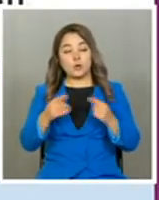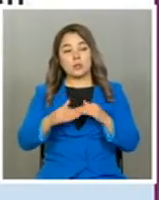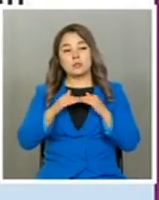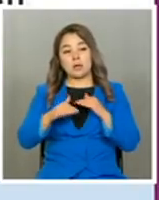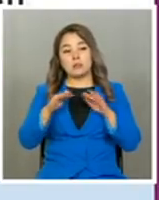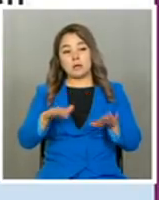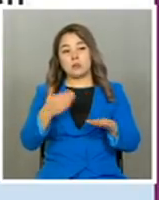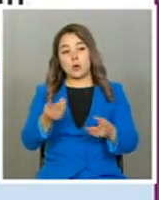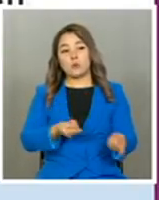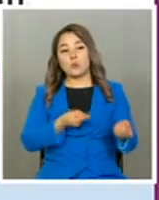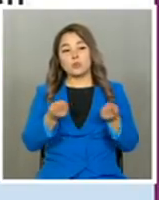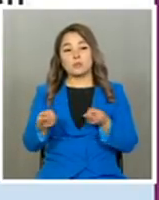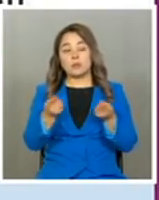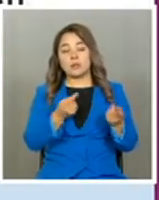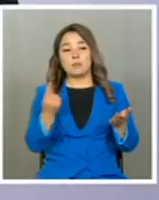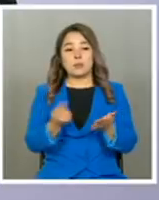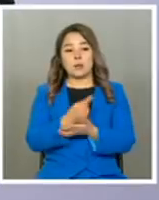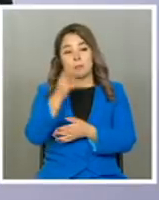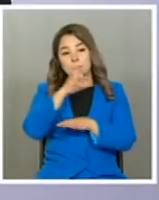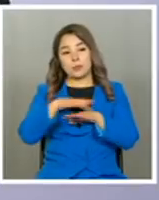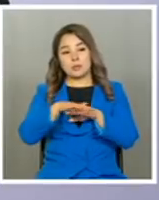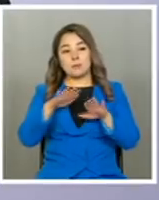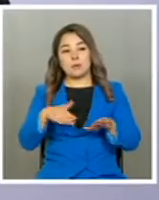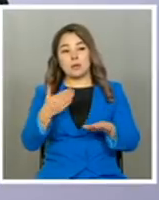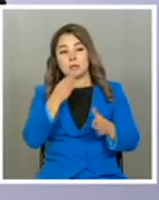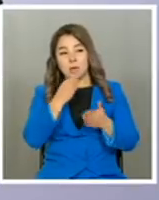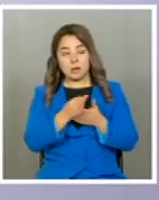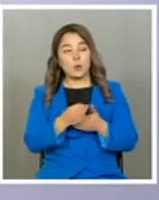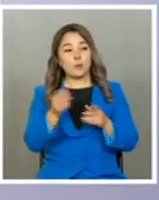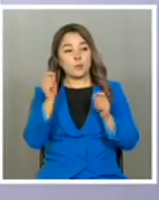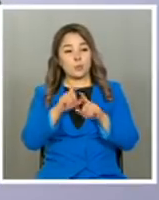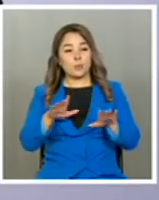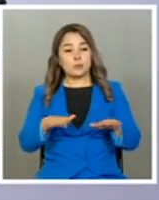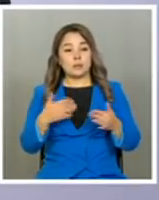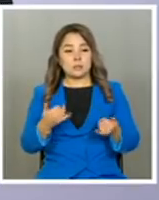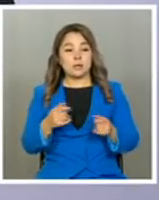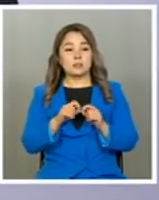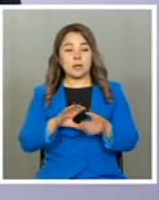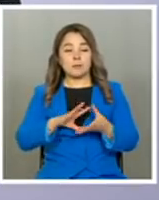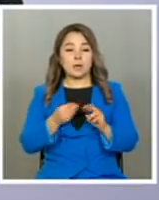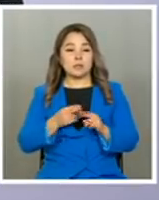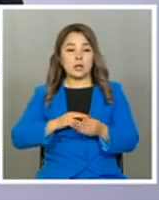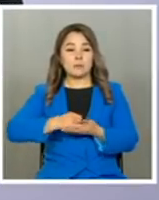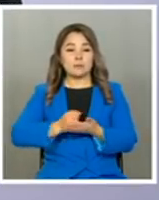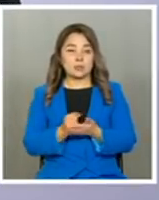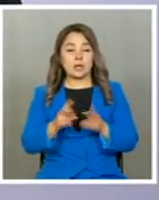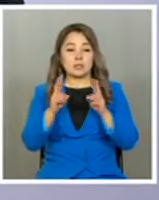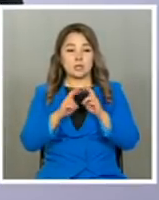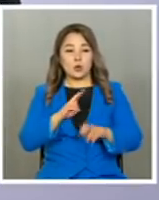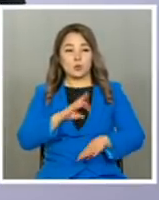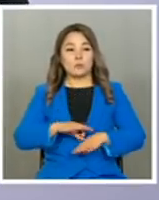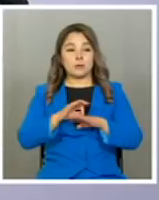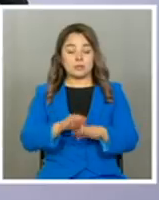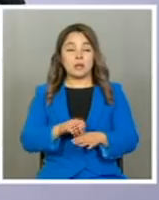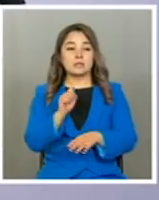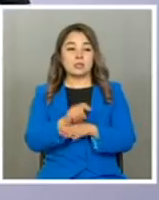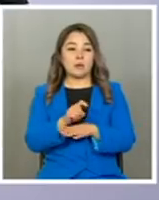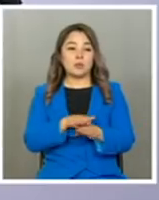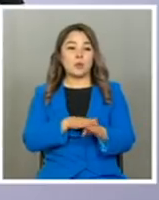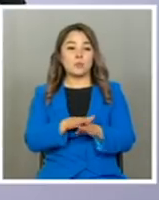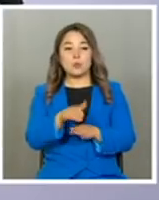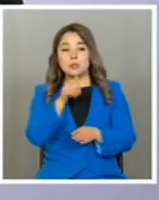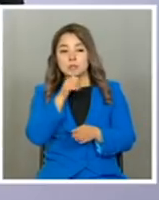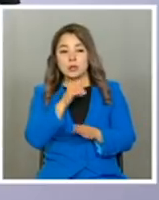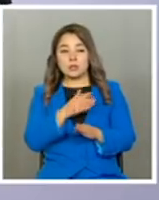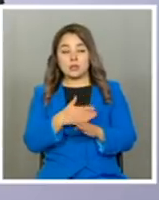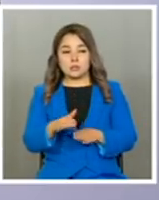көшпелілердің алғашқы мемлекеті. Оқушылар, бүгінгі сабақтағы білімдеріңізді тексеру мақсатында тапсырмалар бөліміне